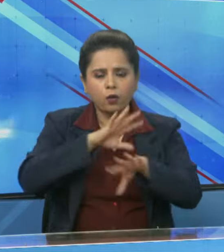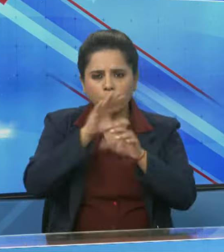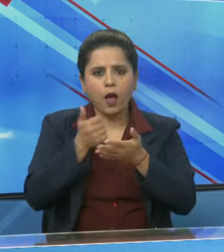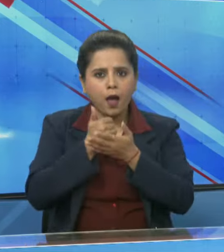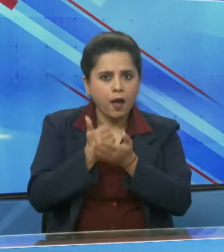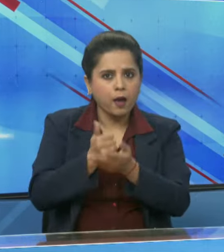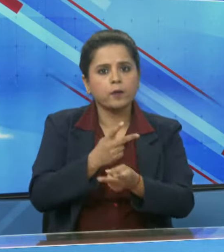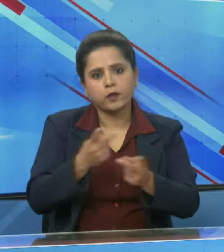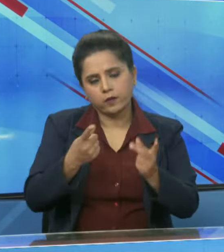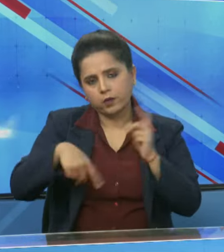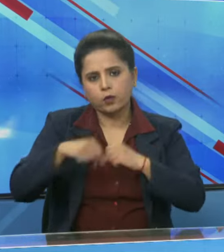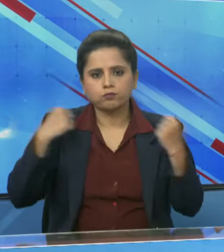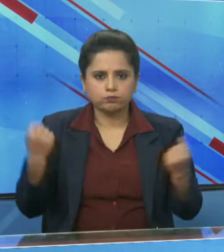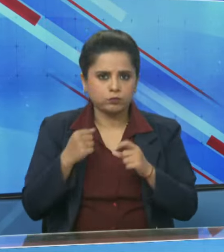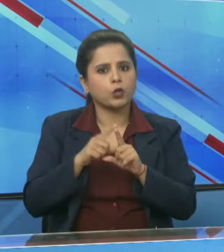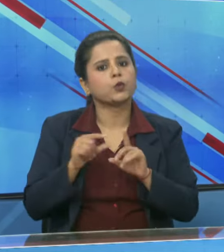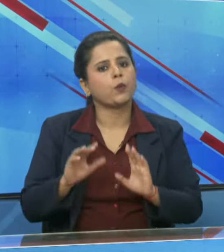सहायता में जुटा है।